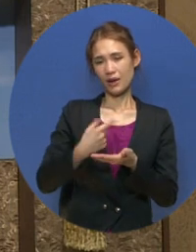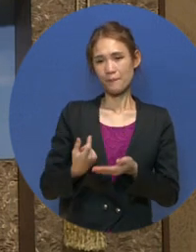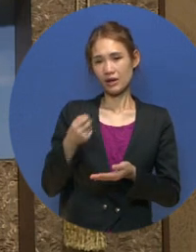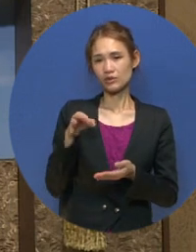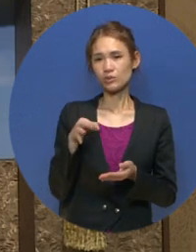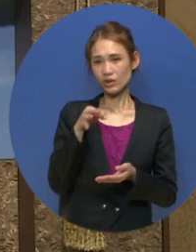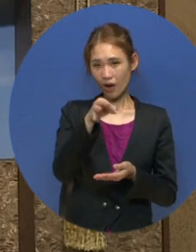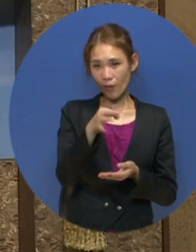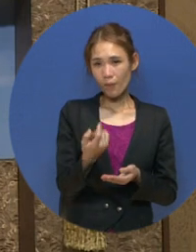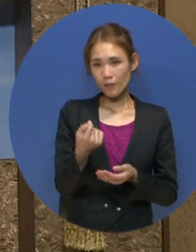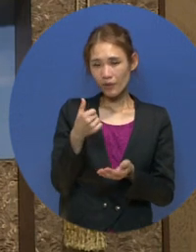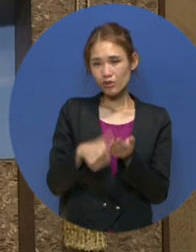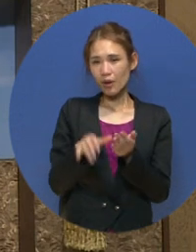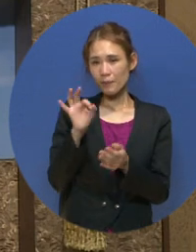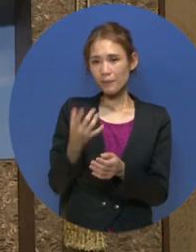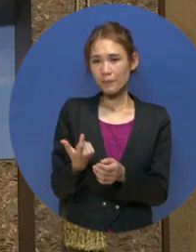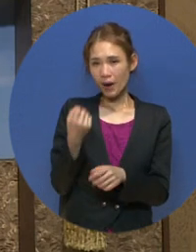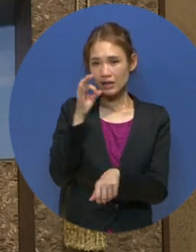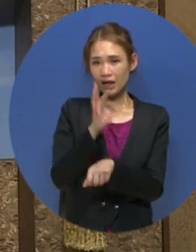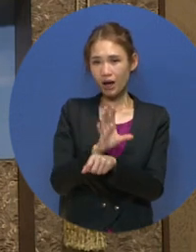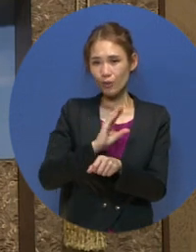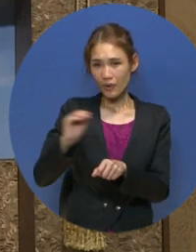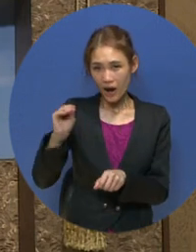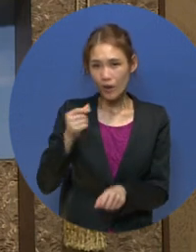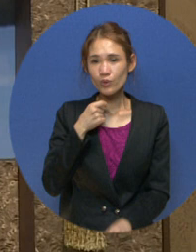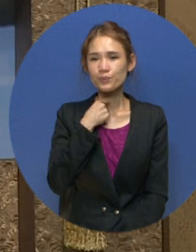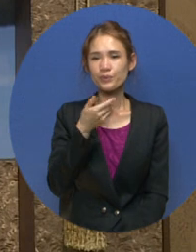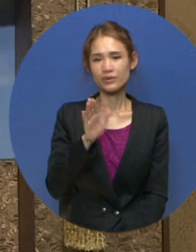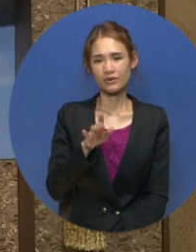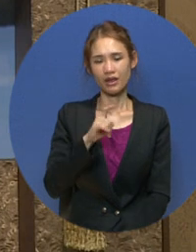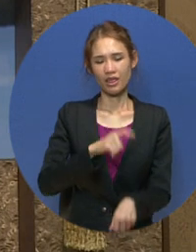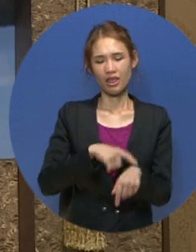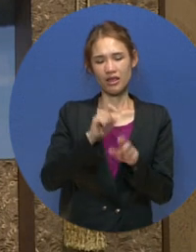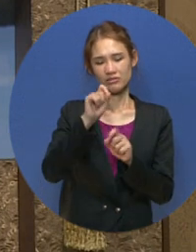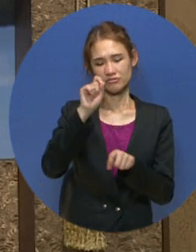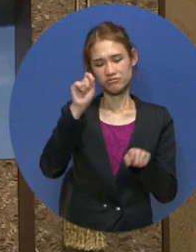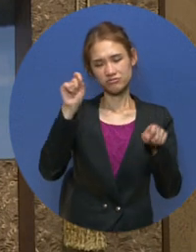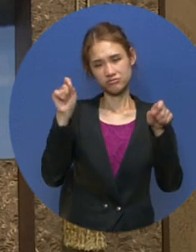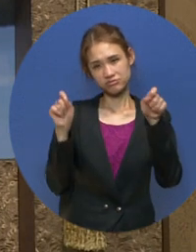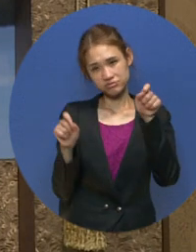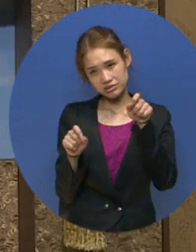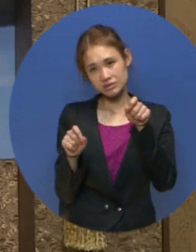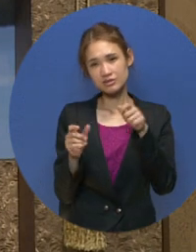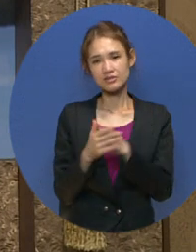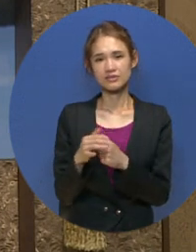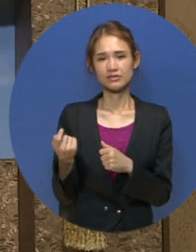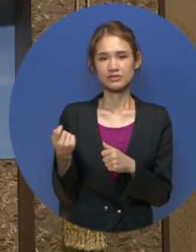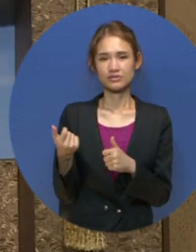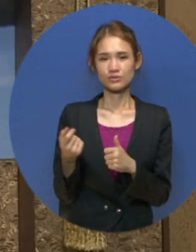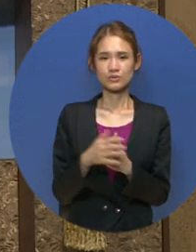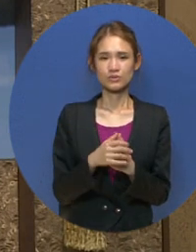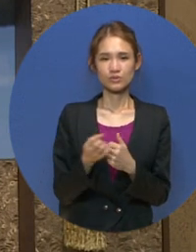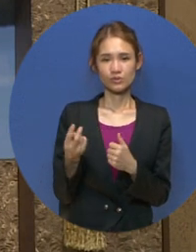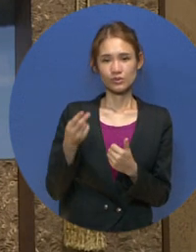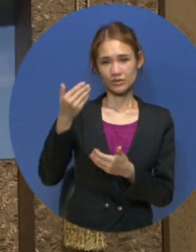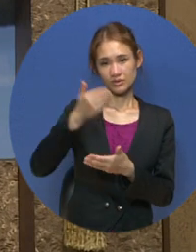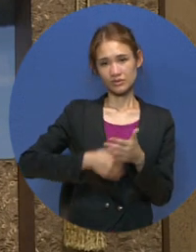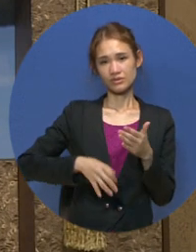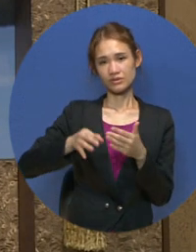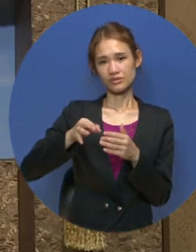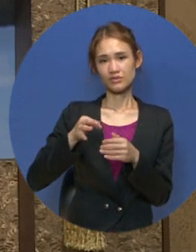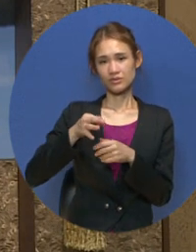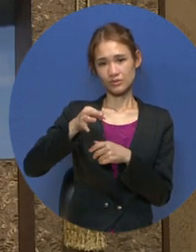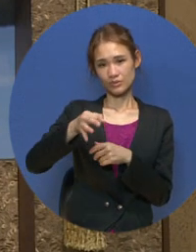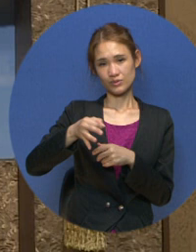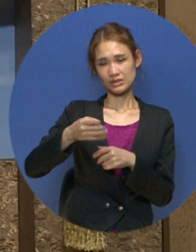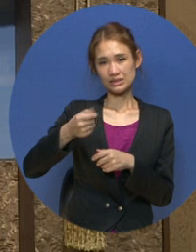지불하고 물건을 빨리 사서 가야 되는 것이 좋은데 네. 시간이 딜레이 되다 보니까 예. 그리고 한 번씩 이제 거스름돈으로